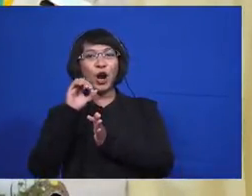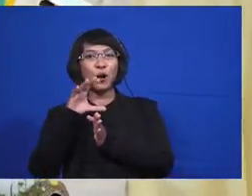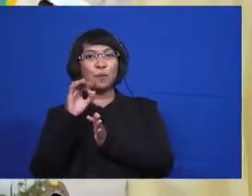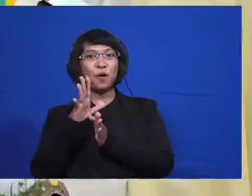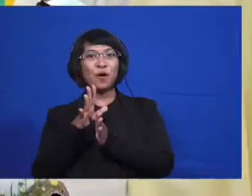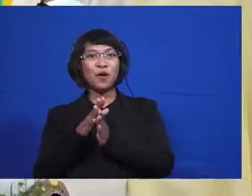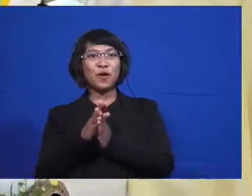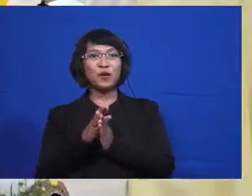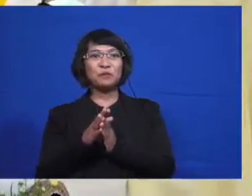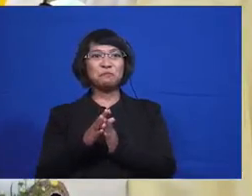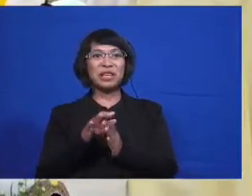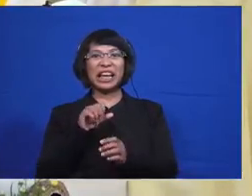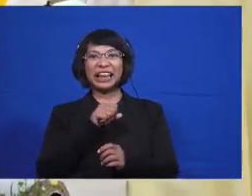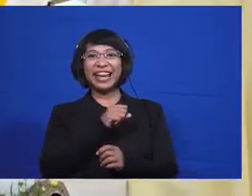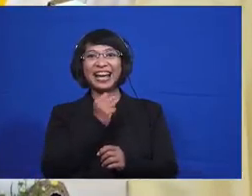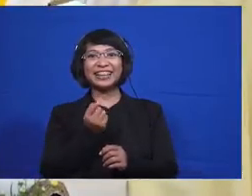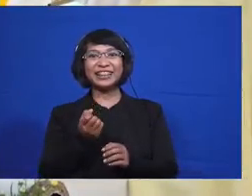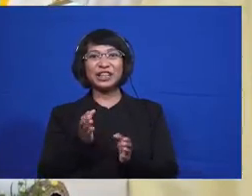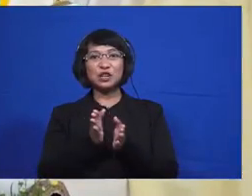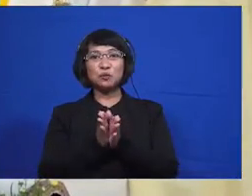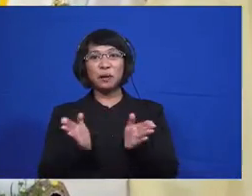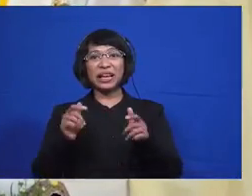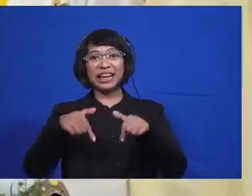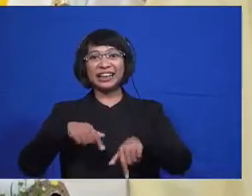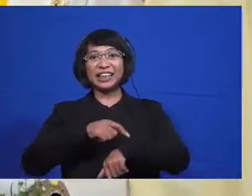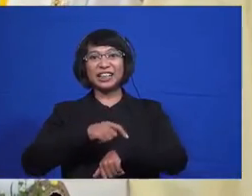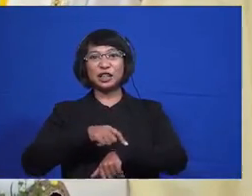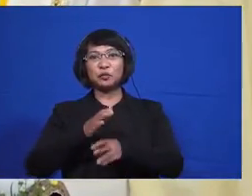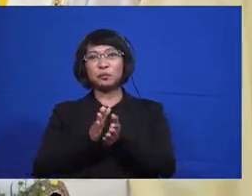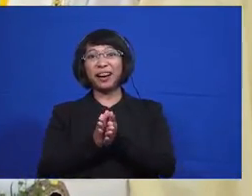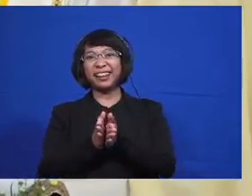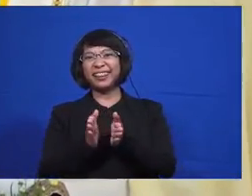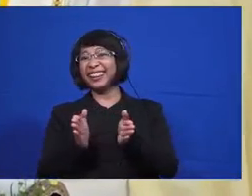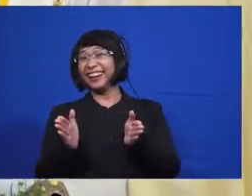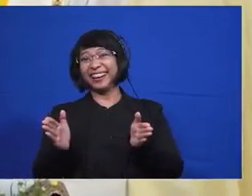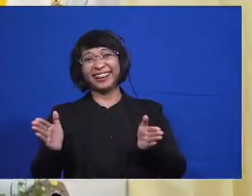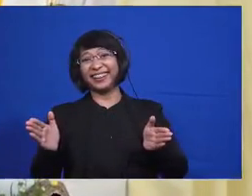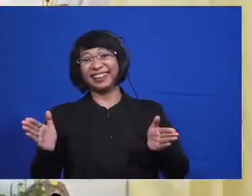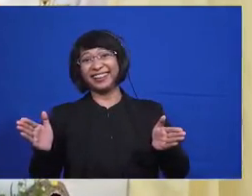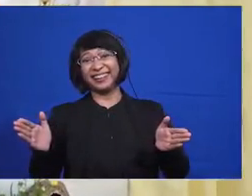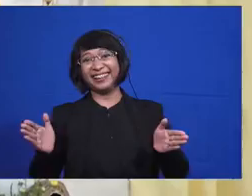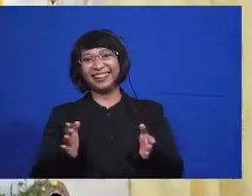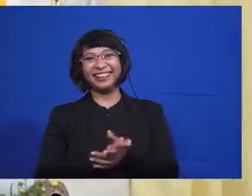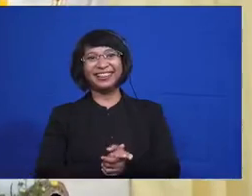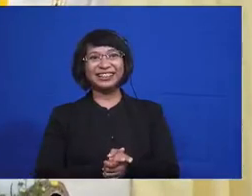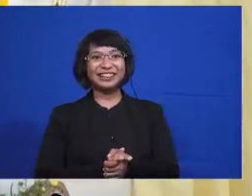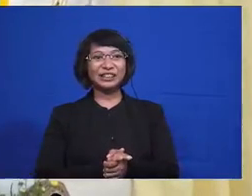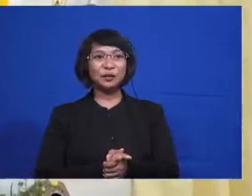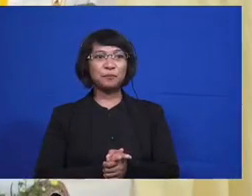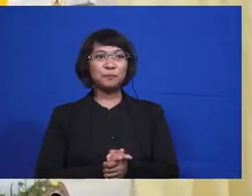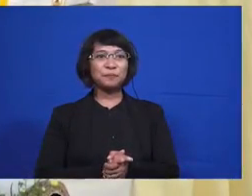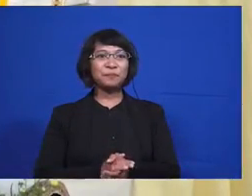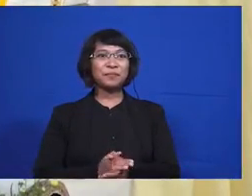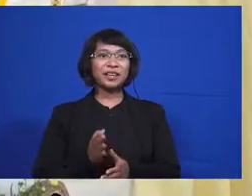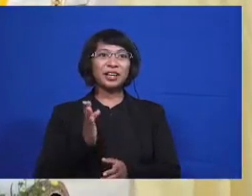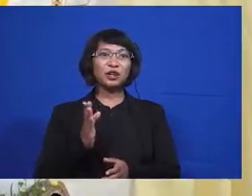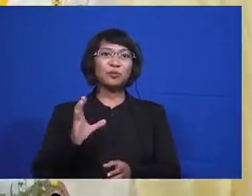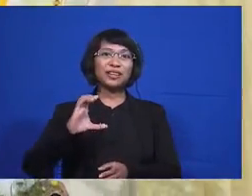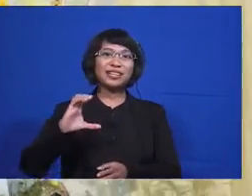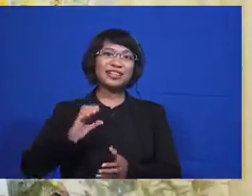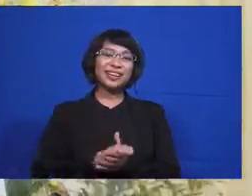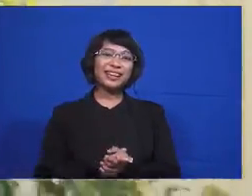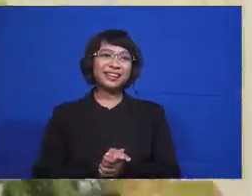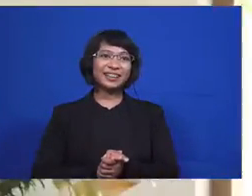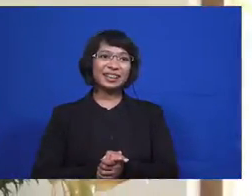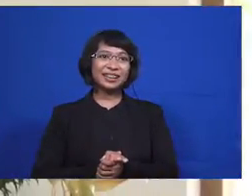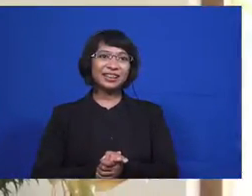Romo Christian dan Romo Victor Provisiat. Romo Christian